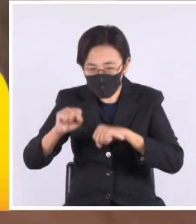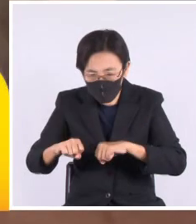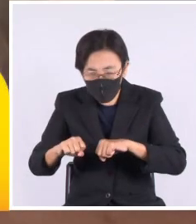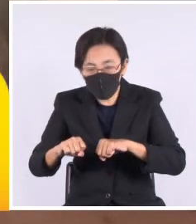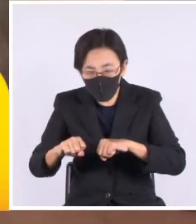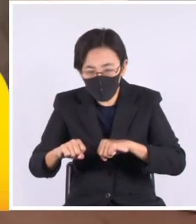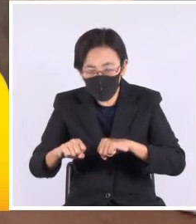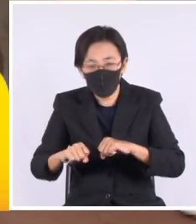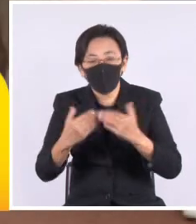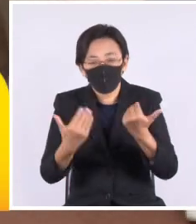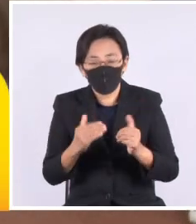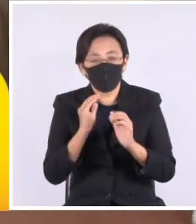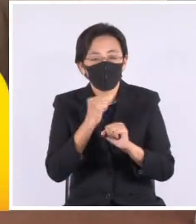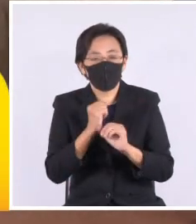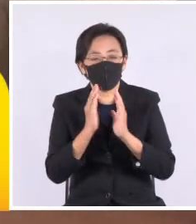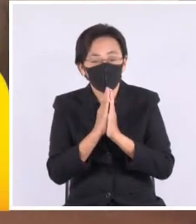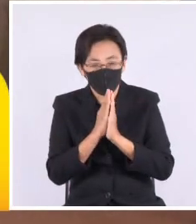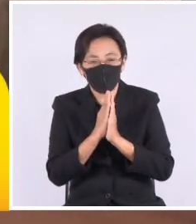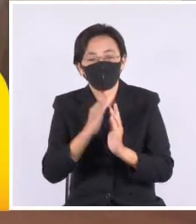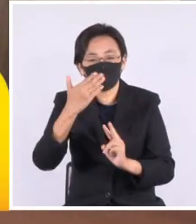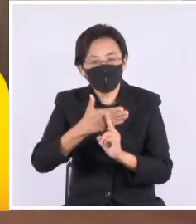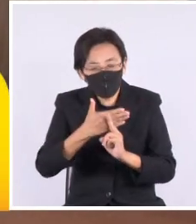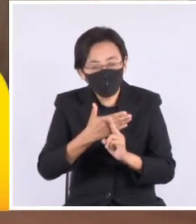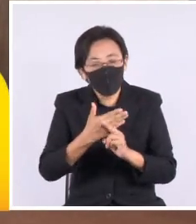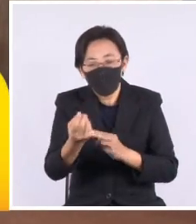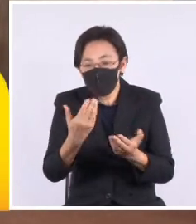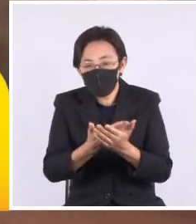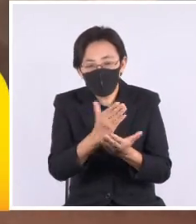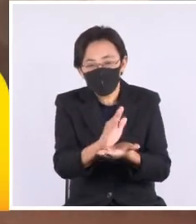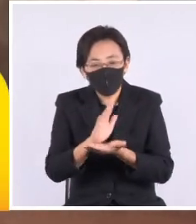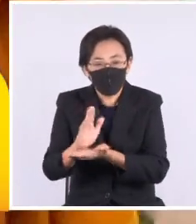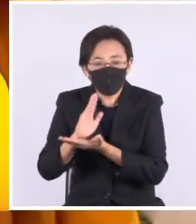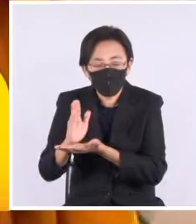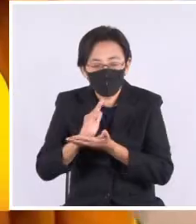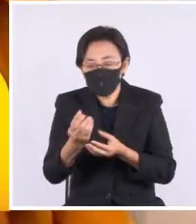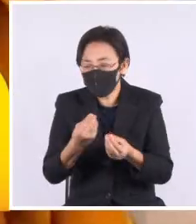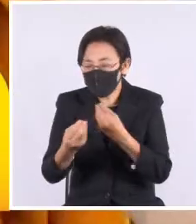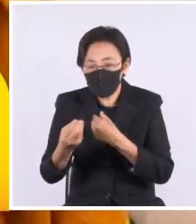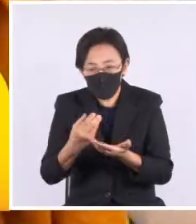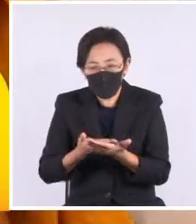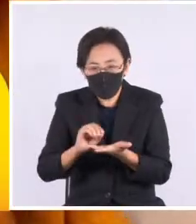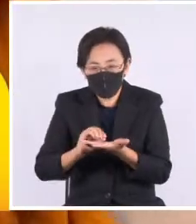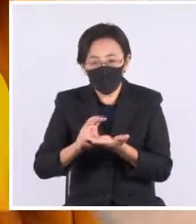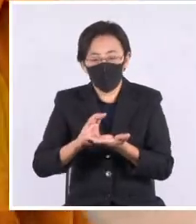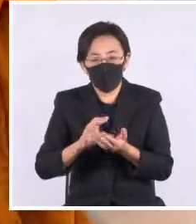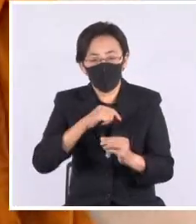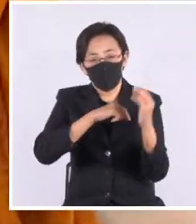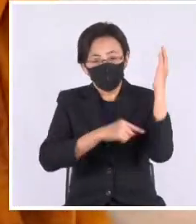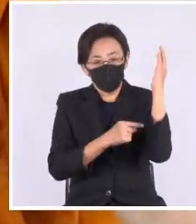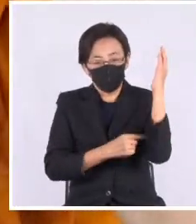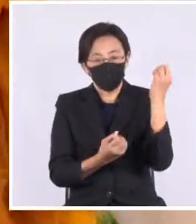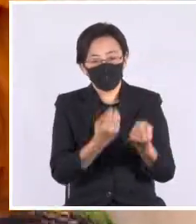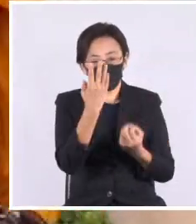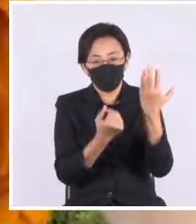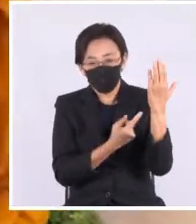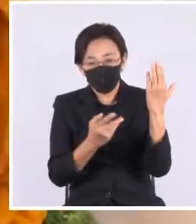ว่าจะจัดพิธีทอดผ้าป่าช่วยชีวิตต้นยางนาระดมทุนจากผู้มีจิตศรัทธาในการล้อมย้ายต้นยางนาดังกล่าว